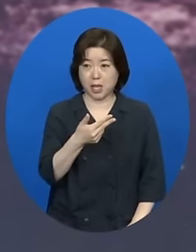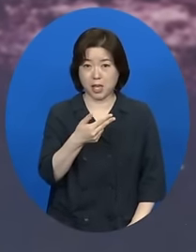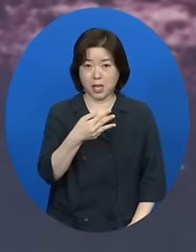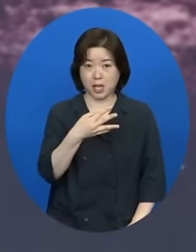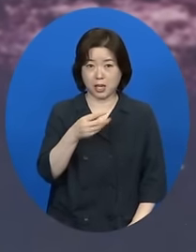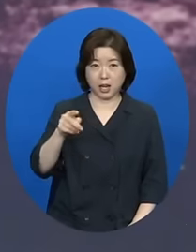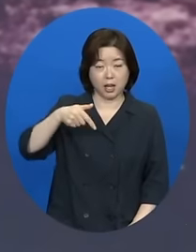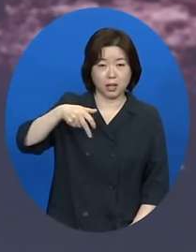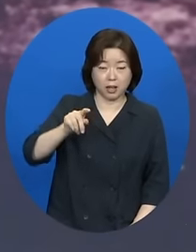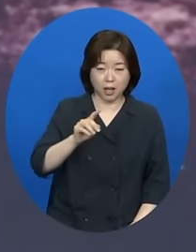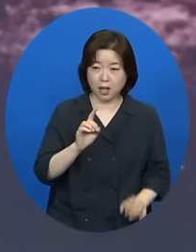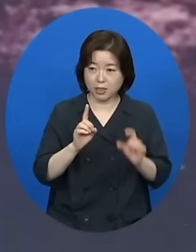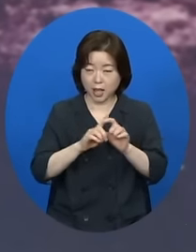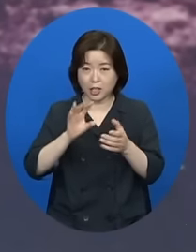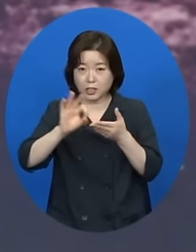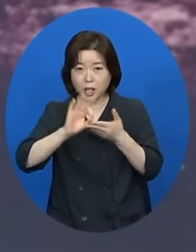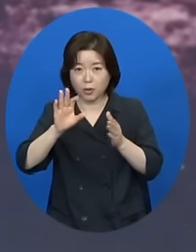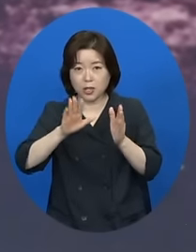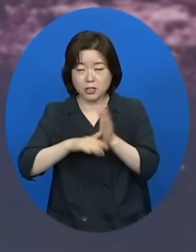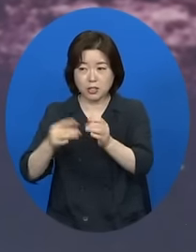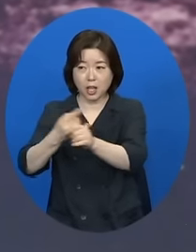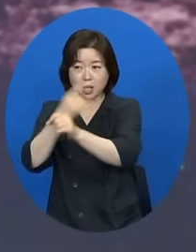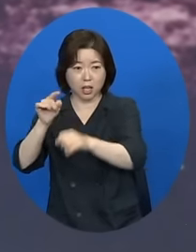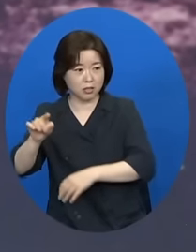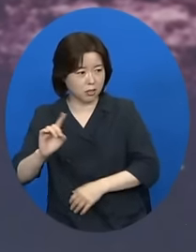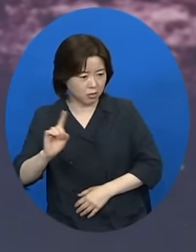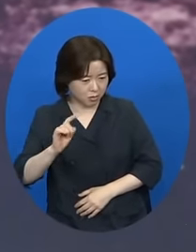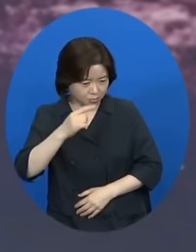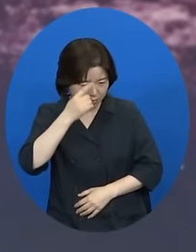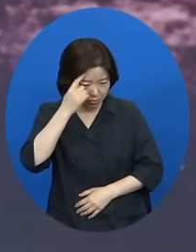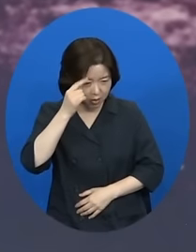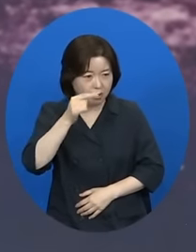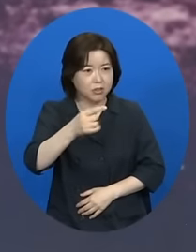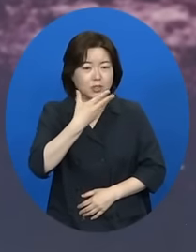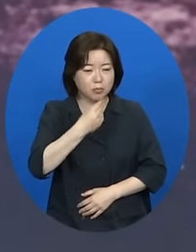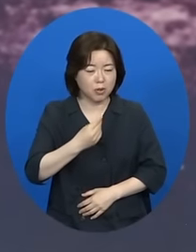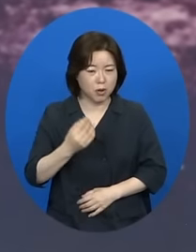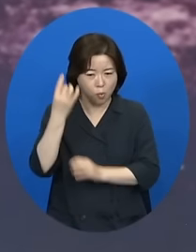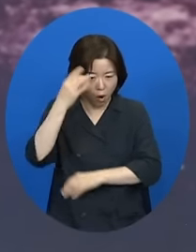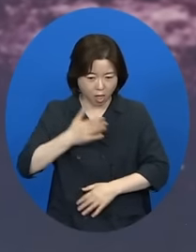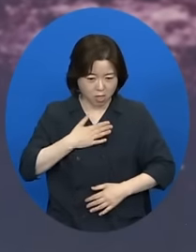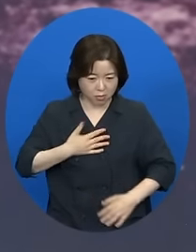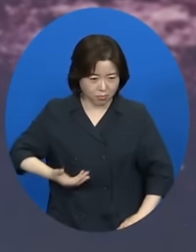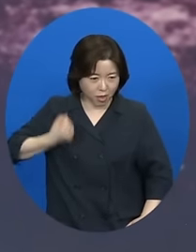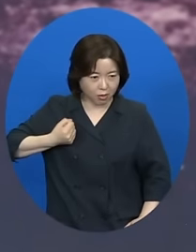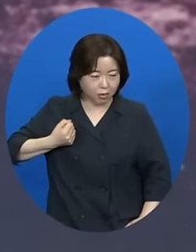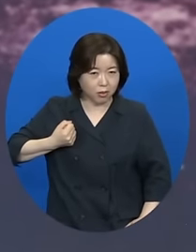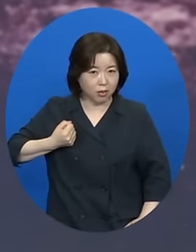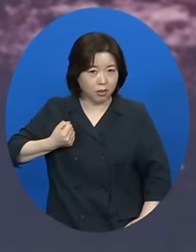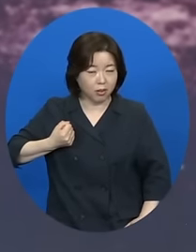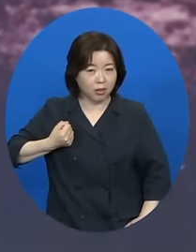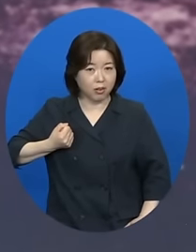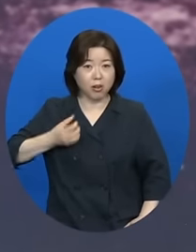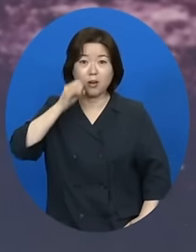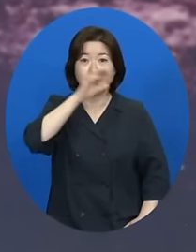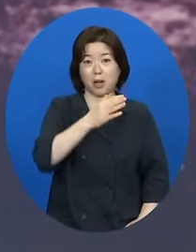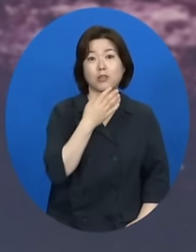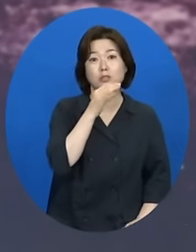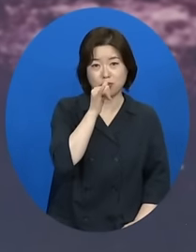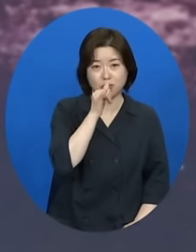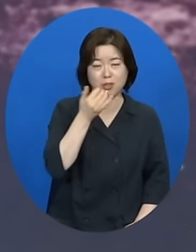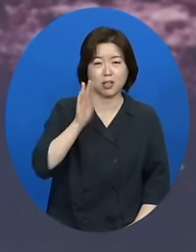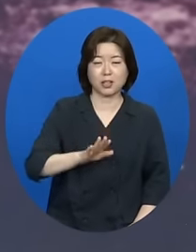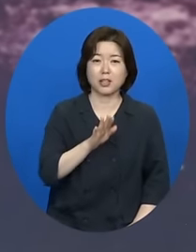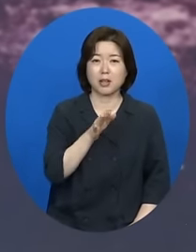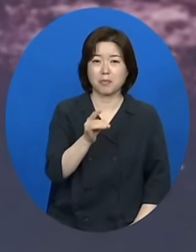때 에서가 어떻게 반응할 거예요? 베라카? 야, 원래 그거 내 거잖아 그거. 이렇게 할 만도 한데